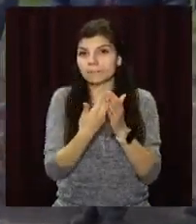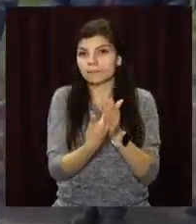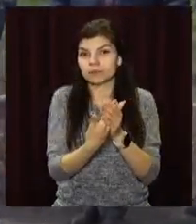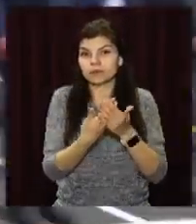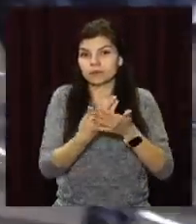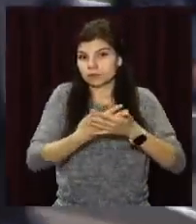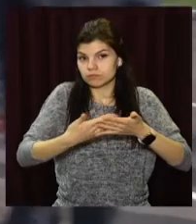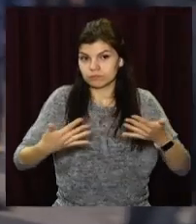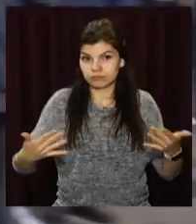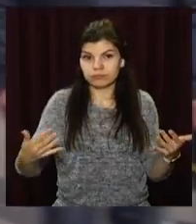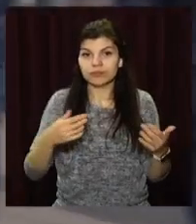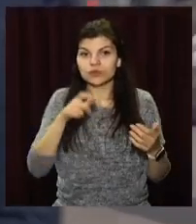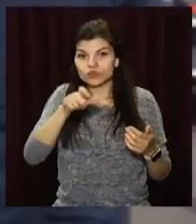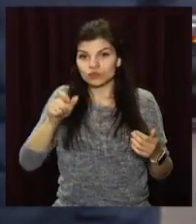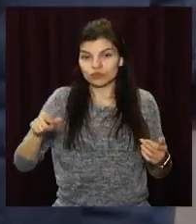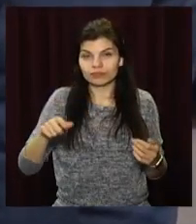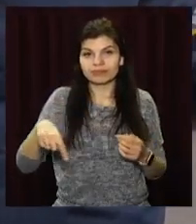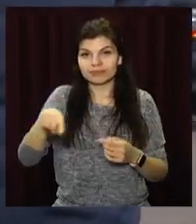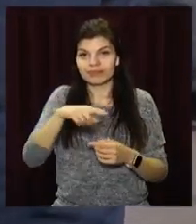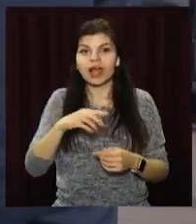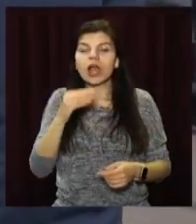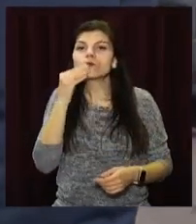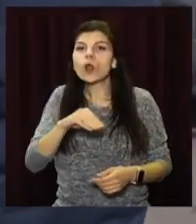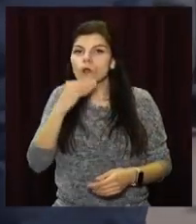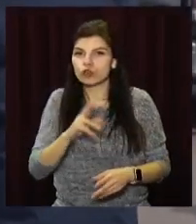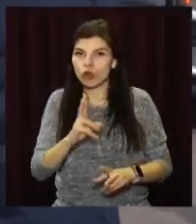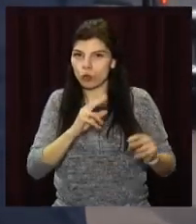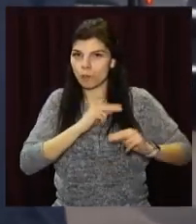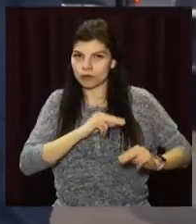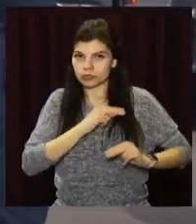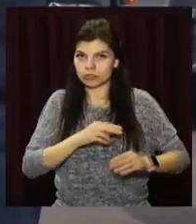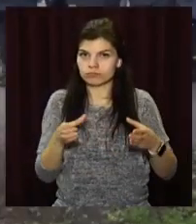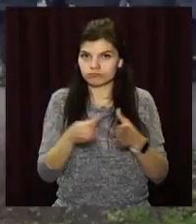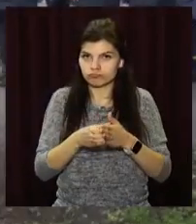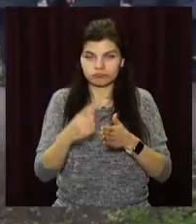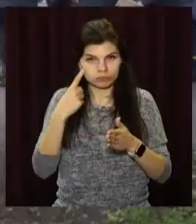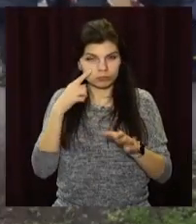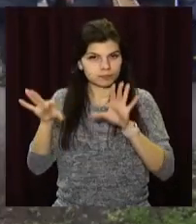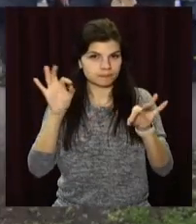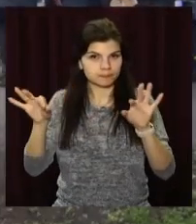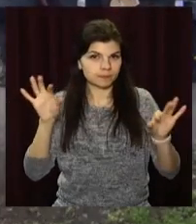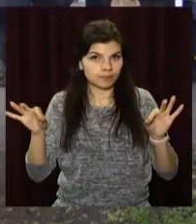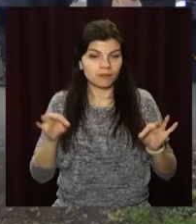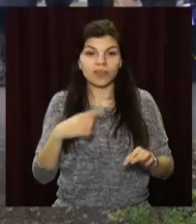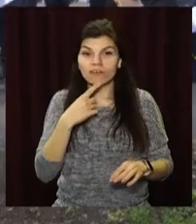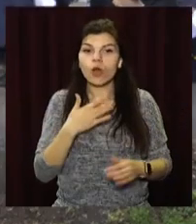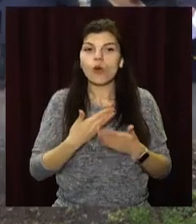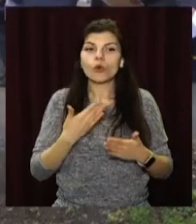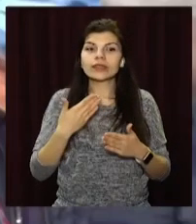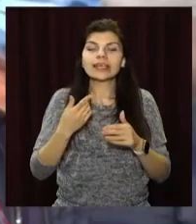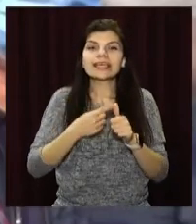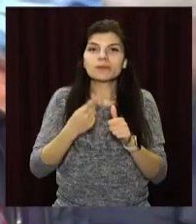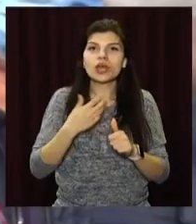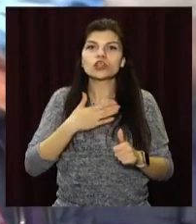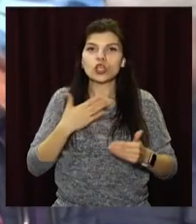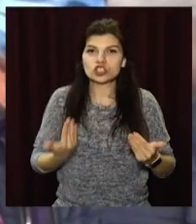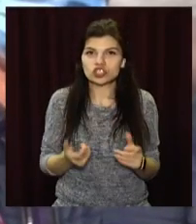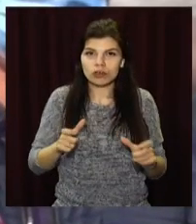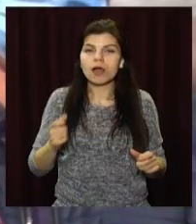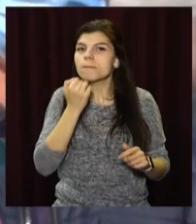десятки ДСНСників Кам'янського. Це кращі працівники структури. Хочу від імені всіх жителів нашого міста поблагодарити вас за